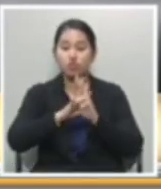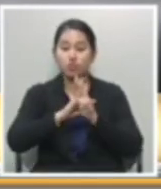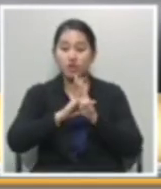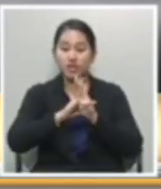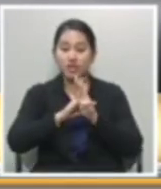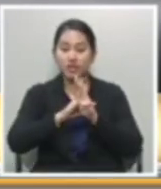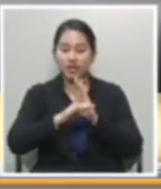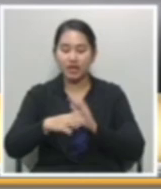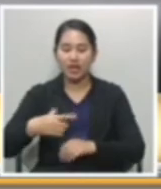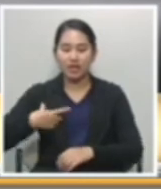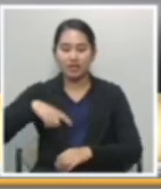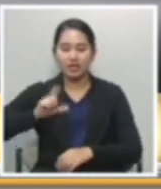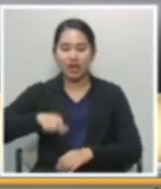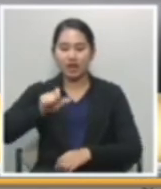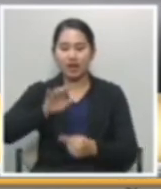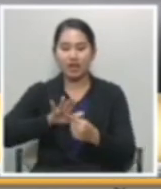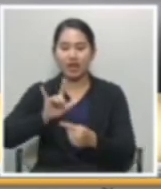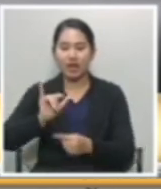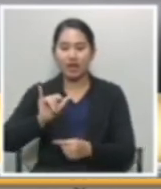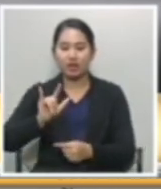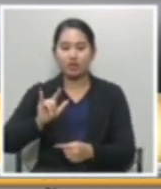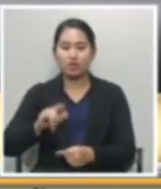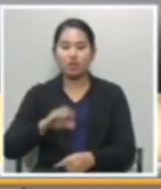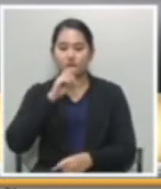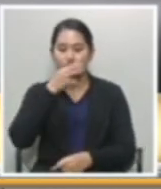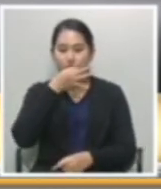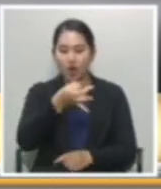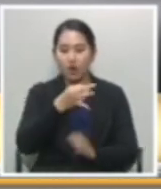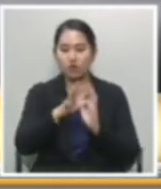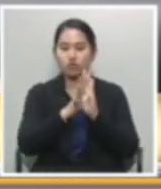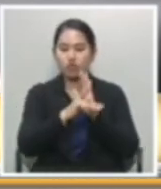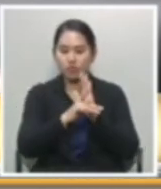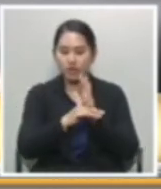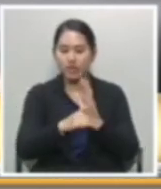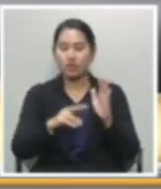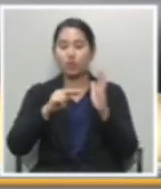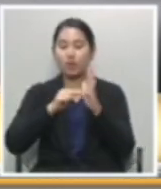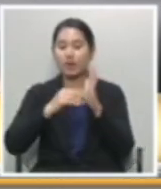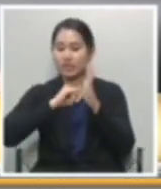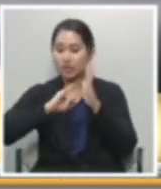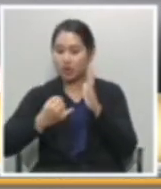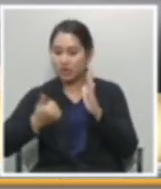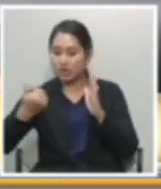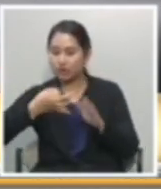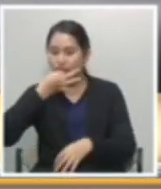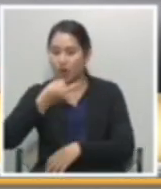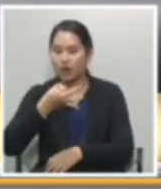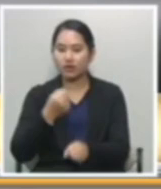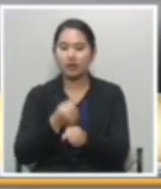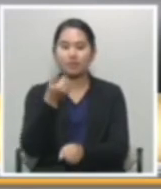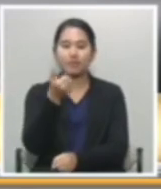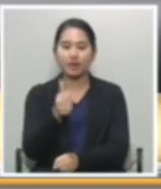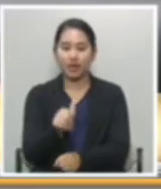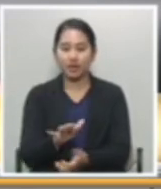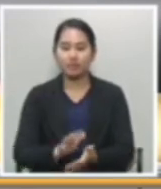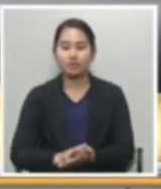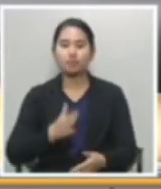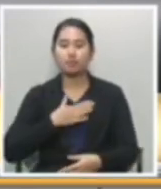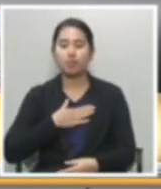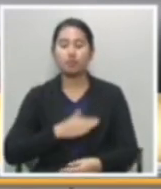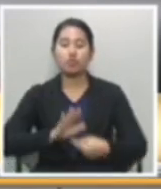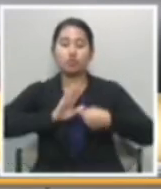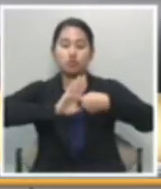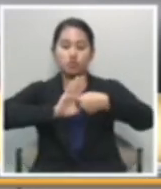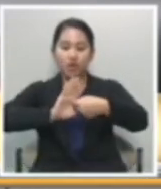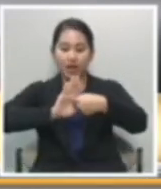การก็ต้องฟ้องที่ศาลชลบุรีไปฟ้องแฉ่งเซาเป็นไงศาลก็ยกฟ้องเนี่ยไอ้ตัวอย่างต่างๆเหล่านี้ผมยกขึ้นมาเพื่อเห็